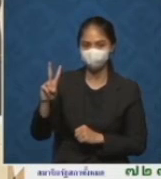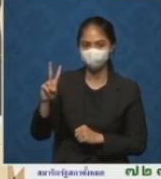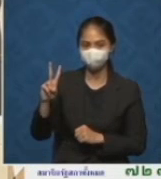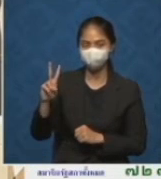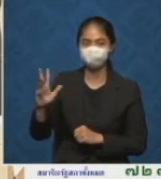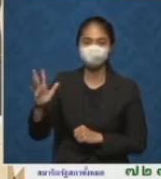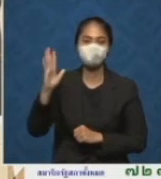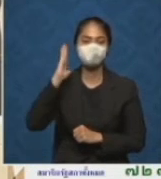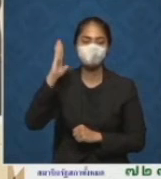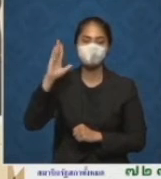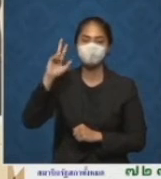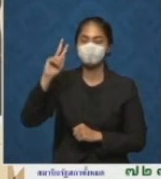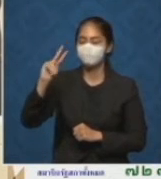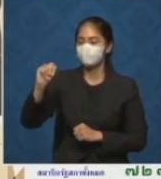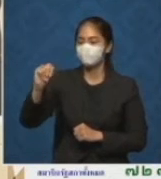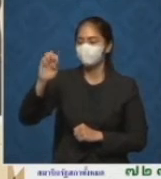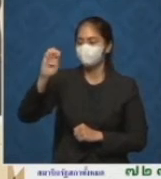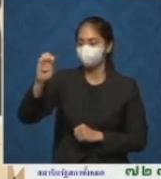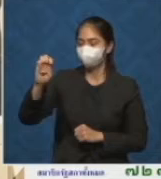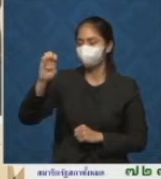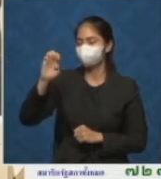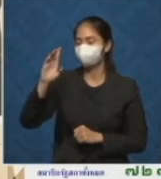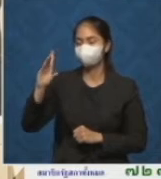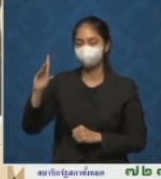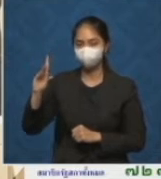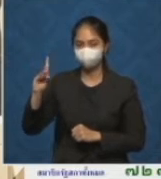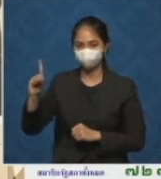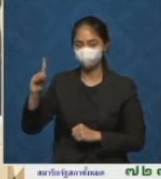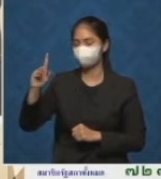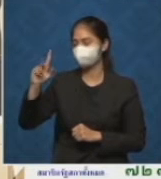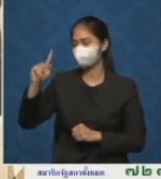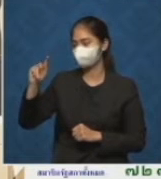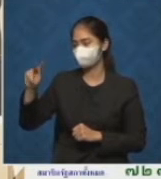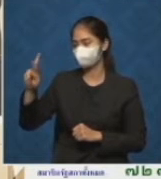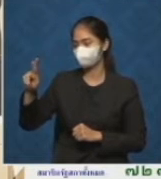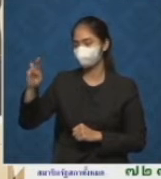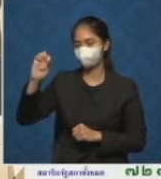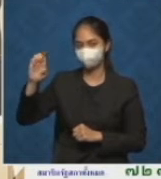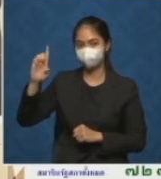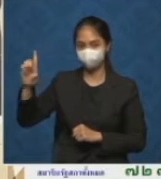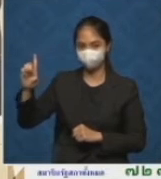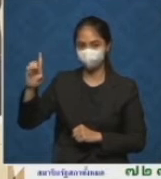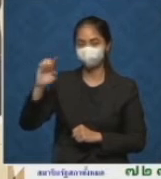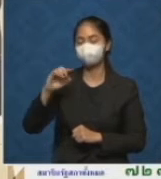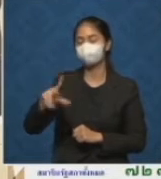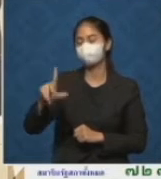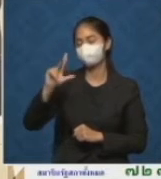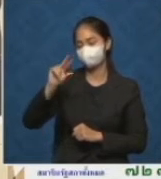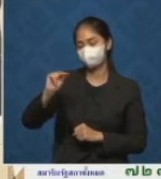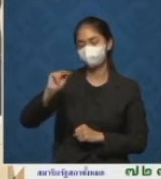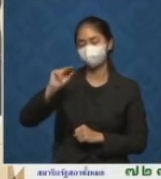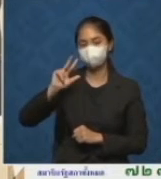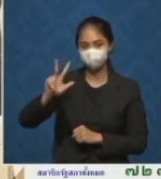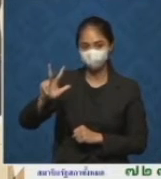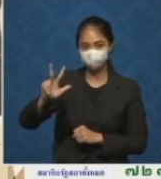นายณัฐธีถิ่นสาคู33นายสมศักดิ์พันเกษ